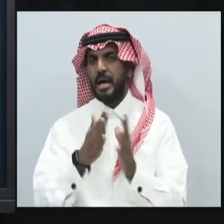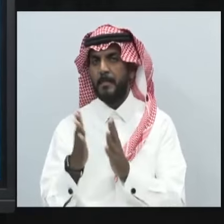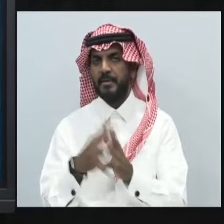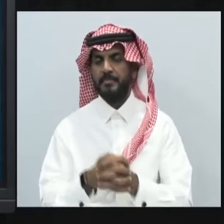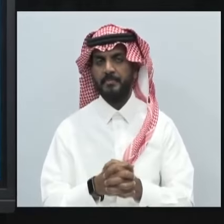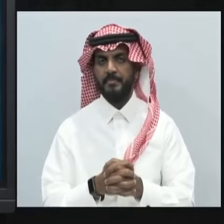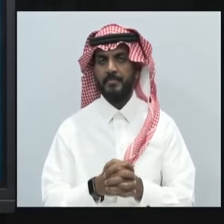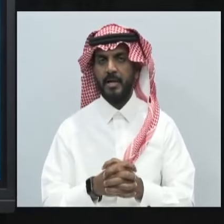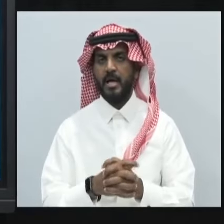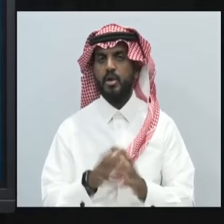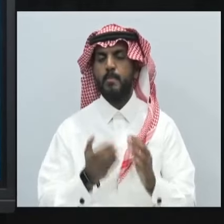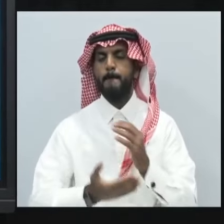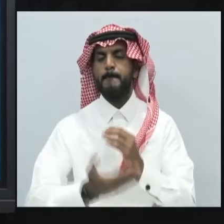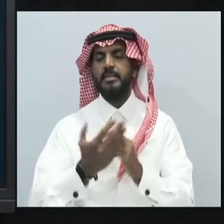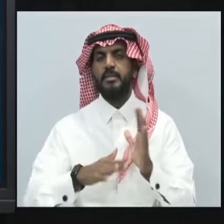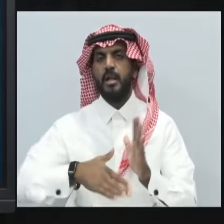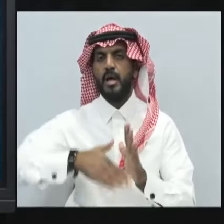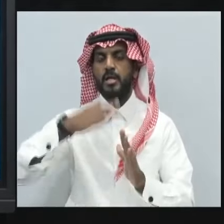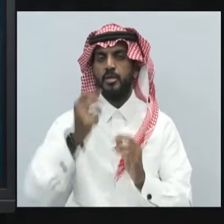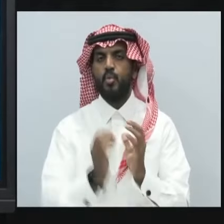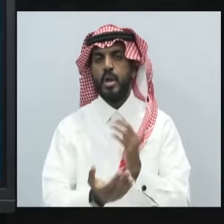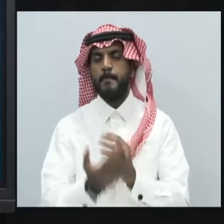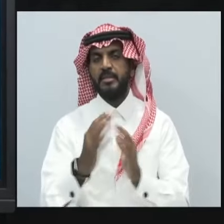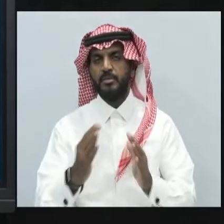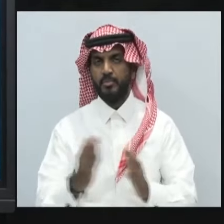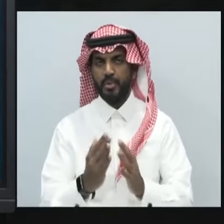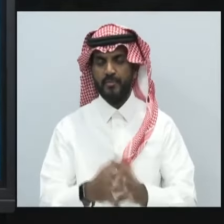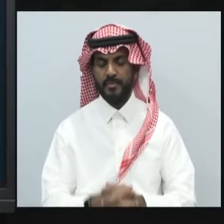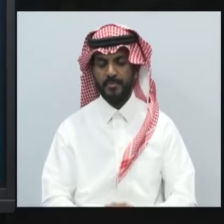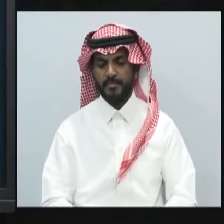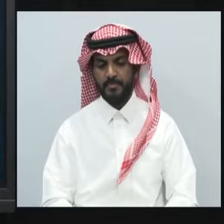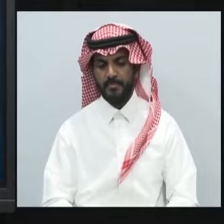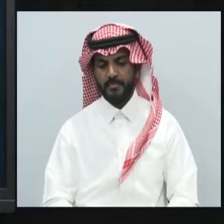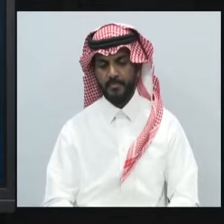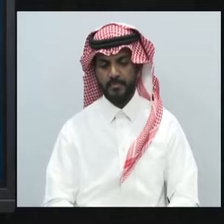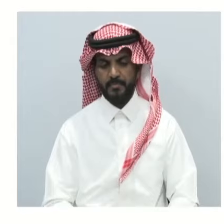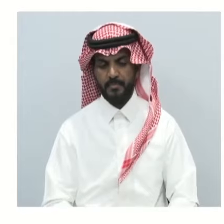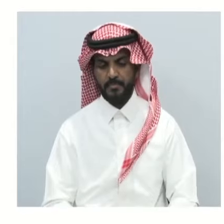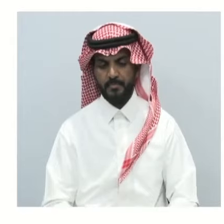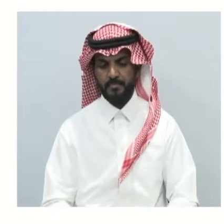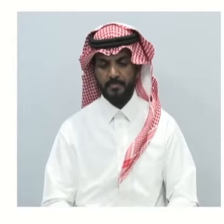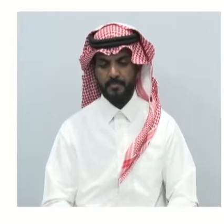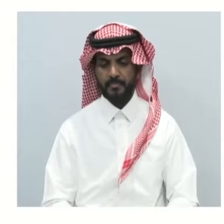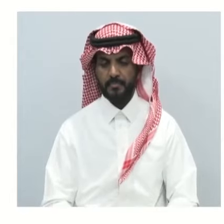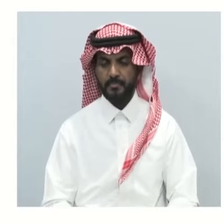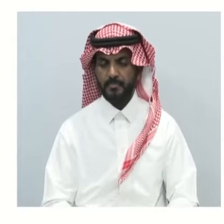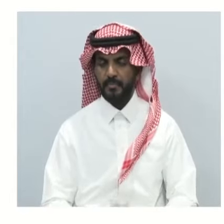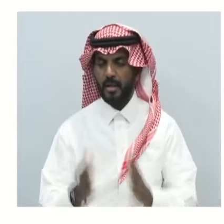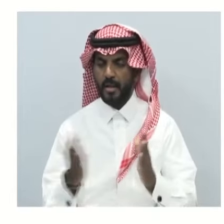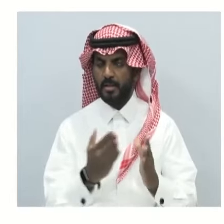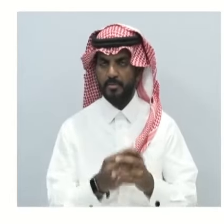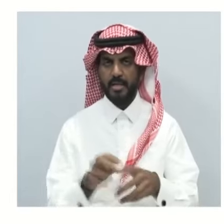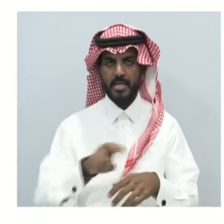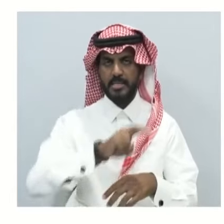المد العالي وكذلك المد المنخفض لننطلق بعد ذلك طالبته ونجيب عن بعض